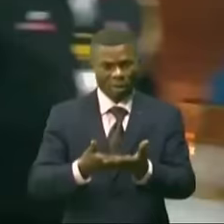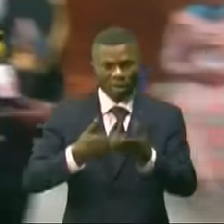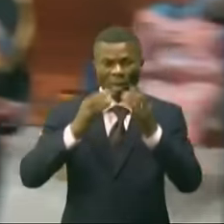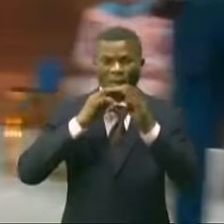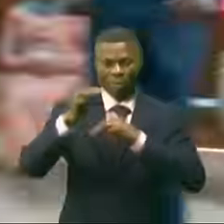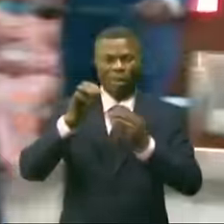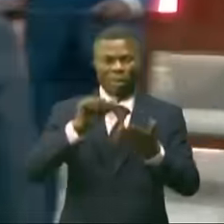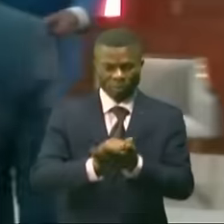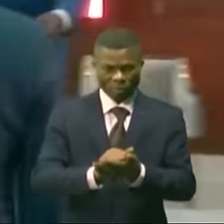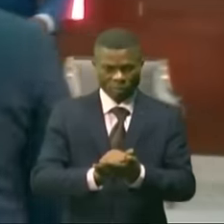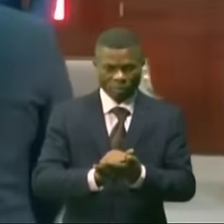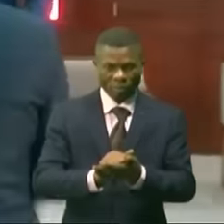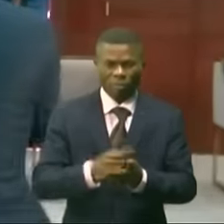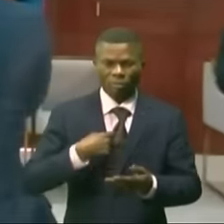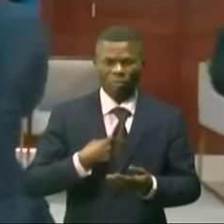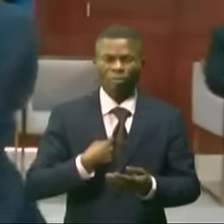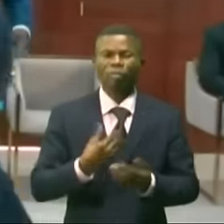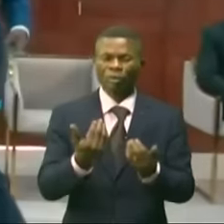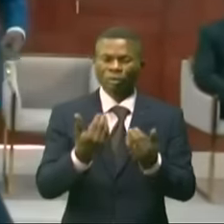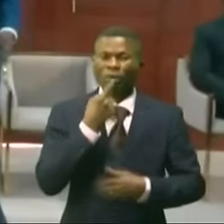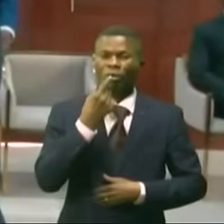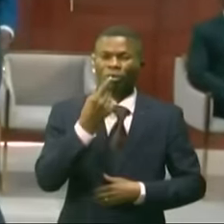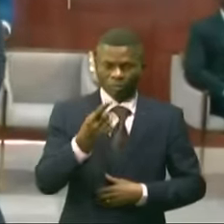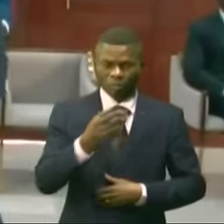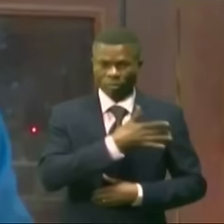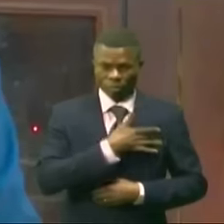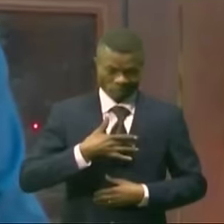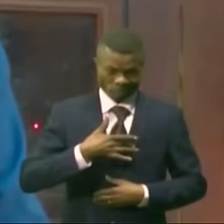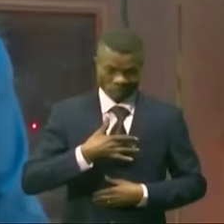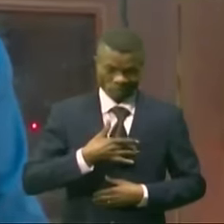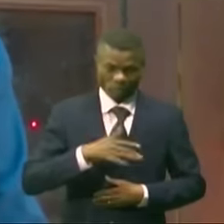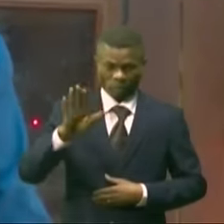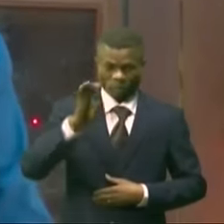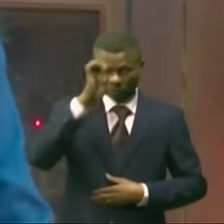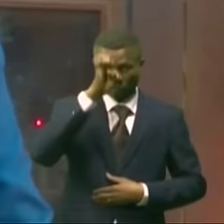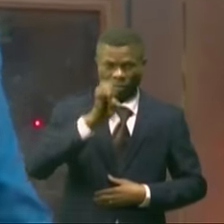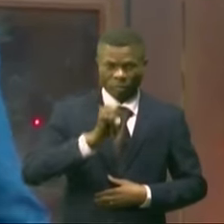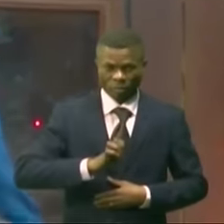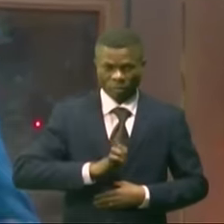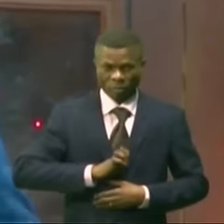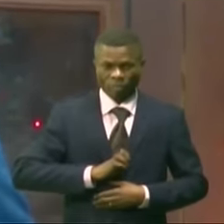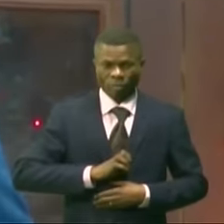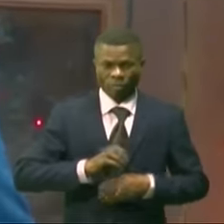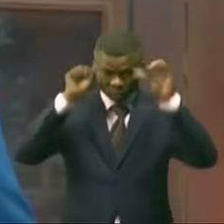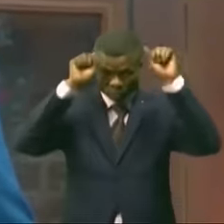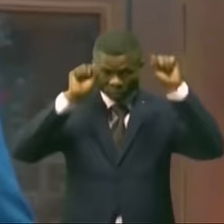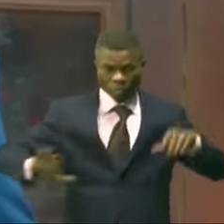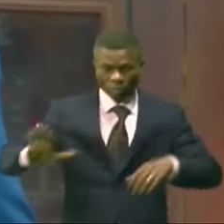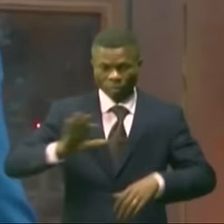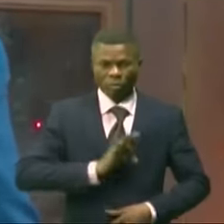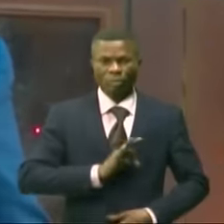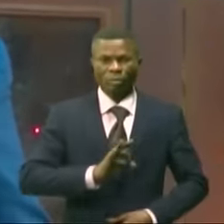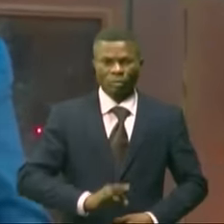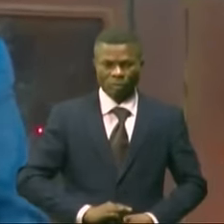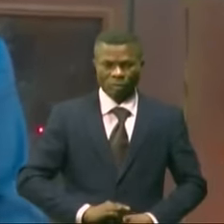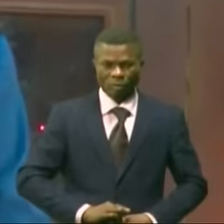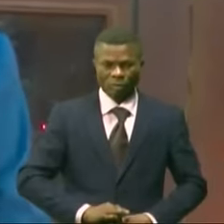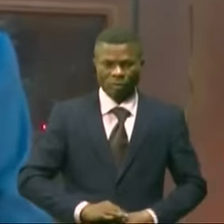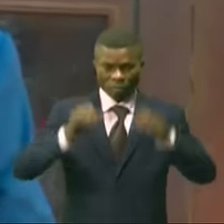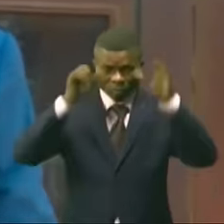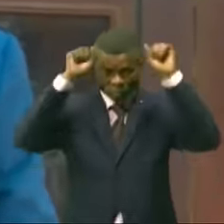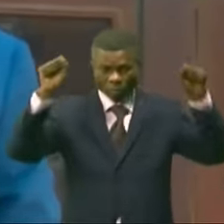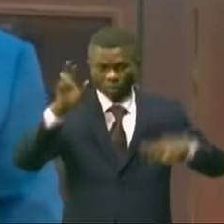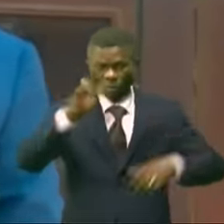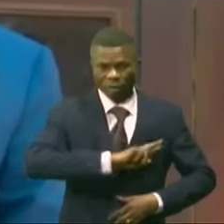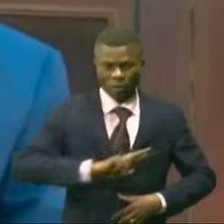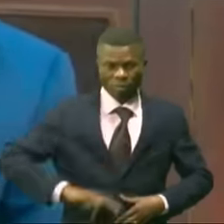message que je veux dire au nom de son Excellence Félix antois tisekedi tilombo président de